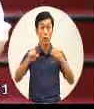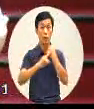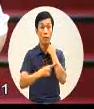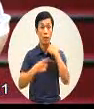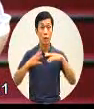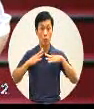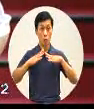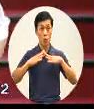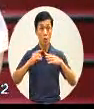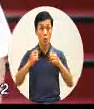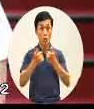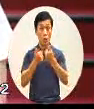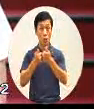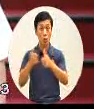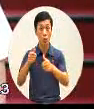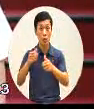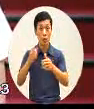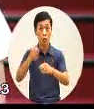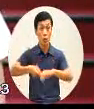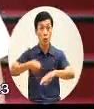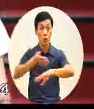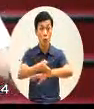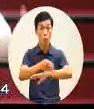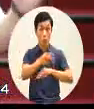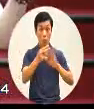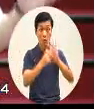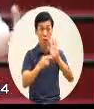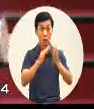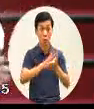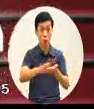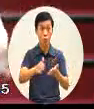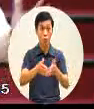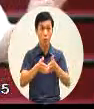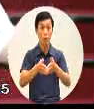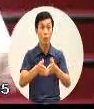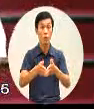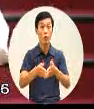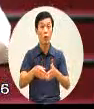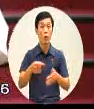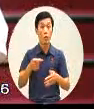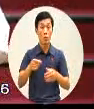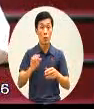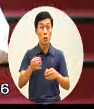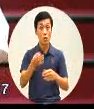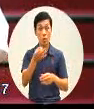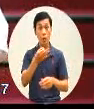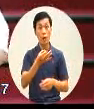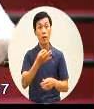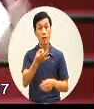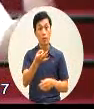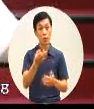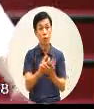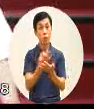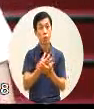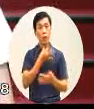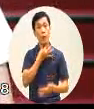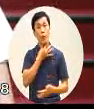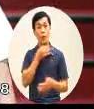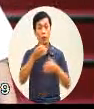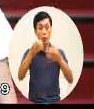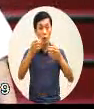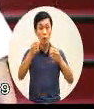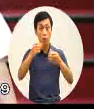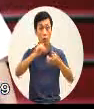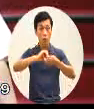就是爱人解决。那么呢，我们没有办法解决，所以说我们定，因为财源的问题，所以我按定他